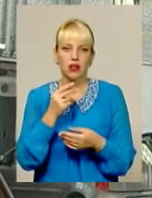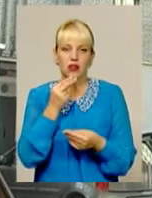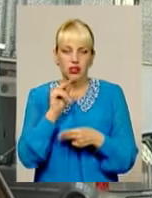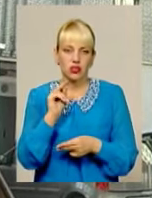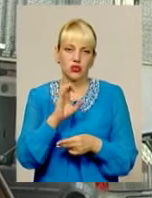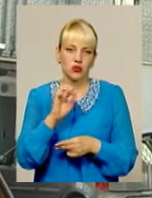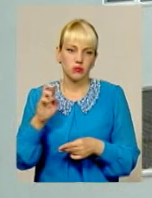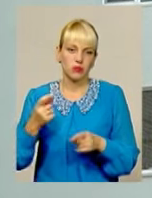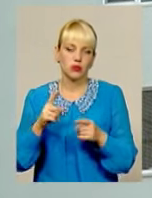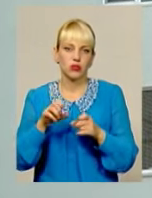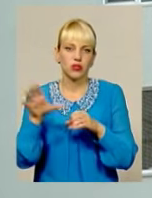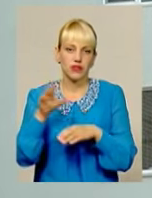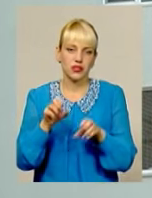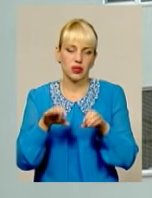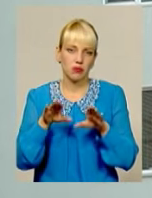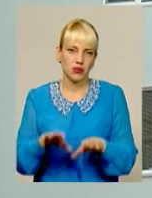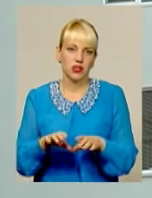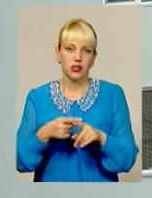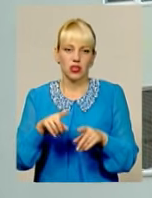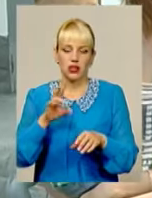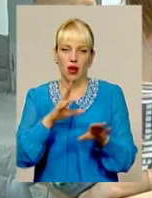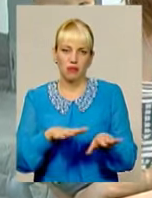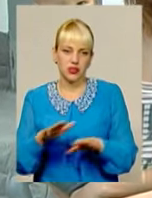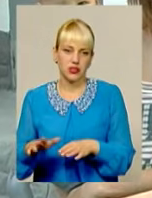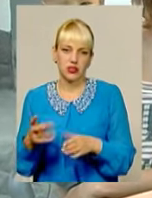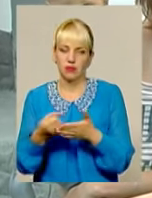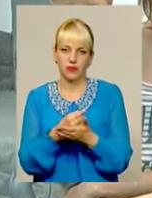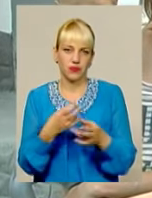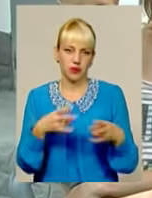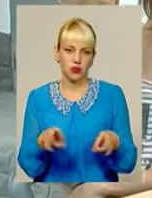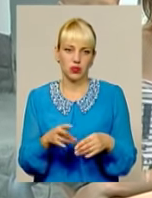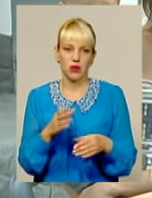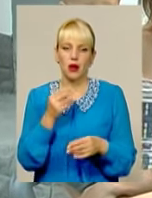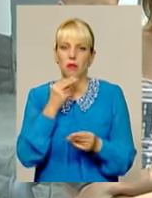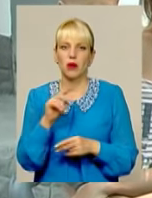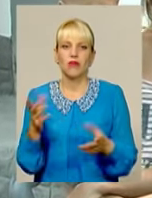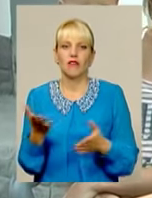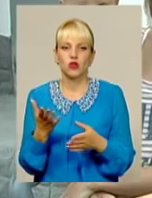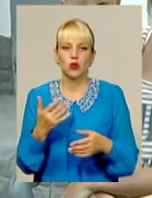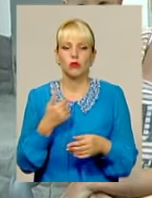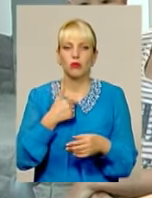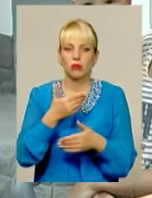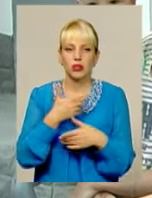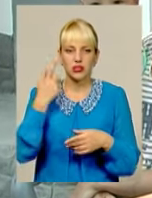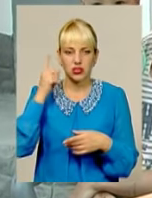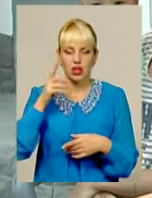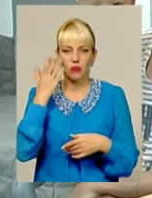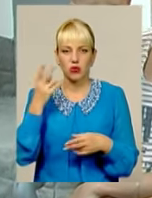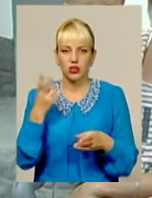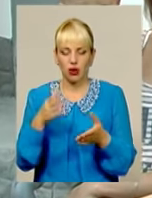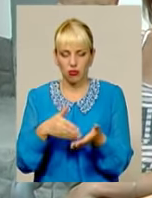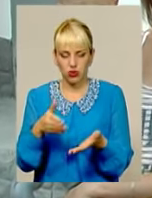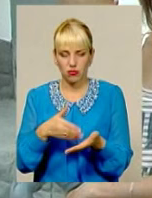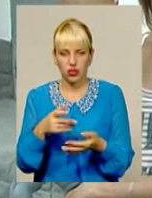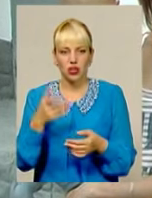а всі питання вирішують на місці, не оббиваючи ніяких порогів. «Перивага у чому? У тому, що є. Ми знаємо, коли нам позамітати, вибачте за